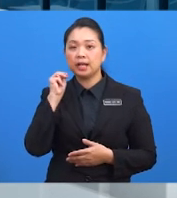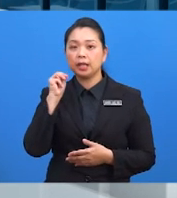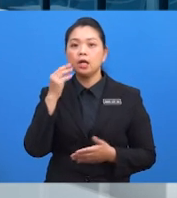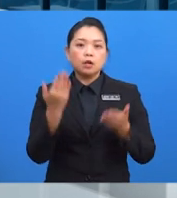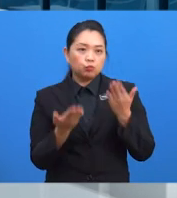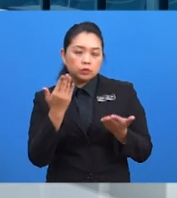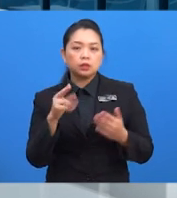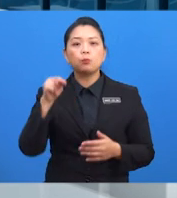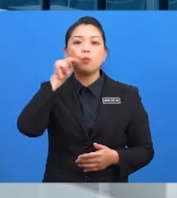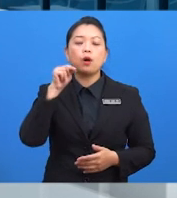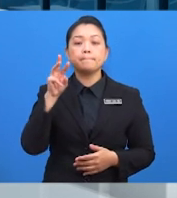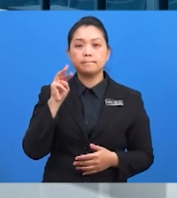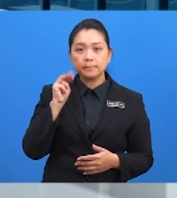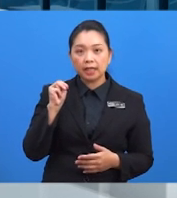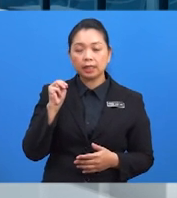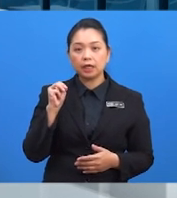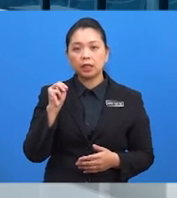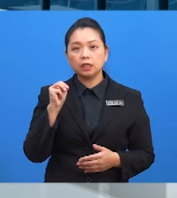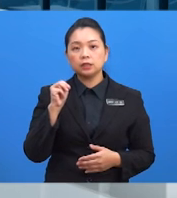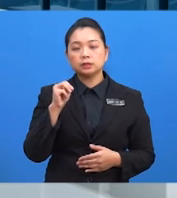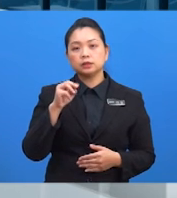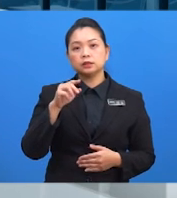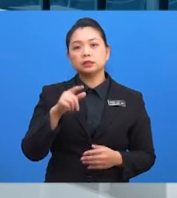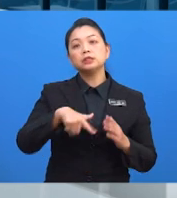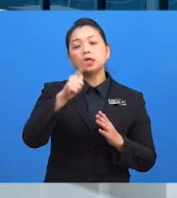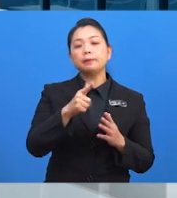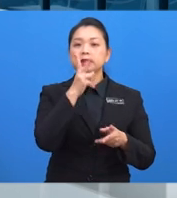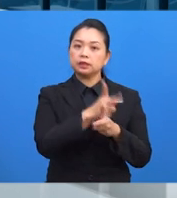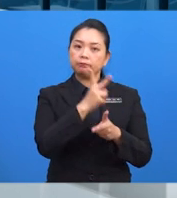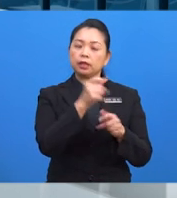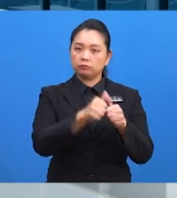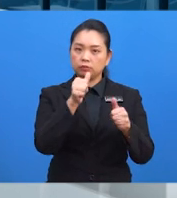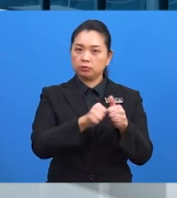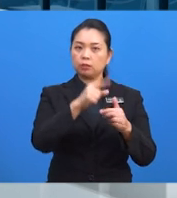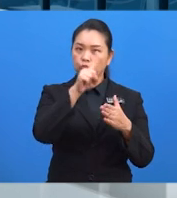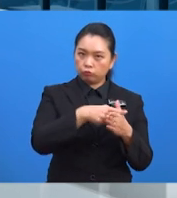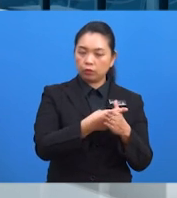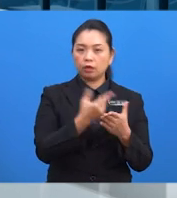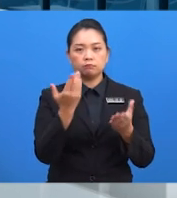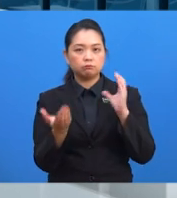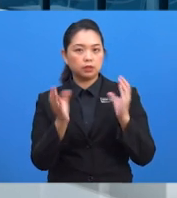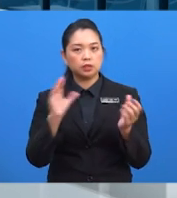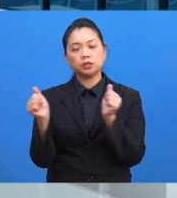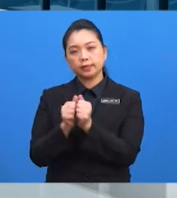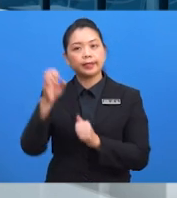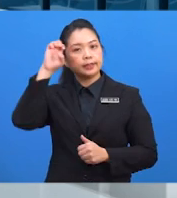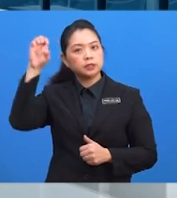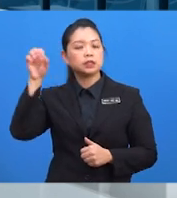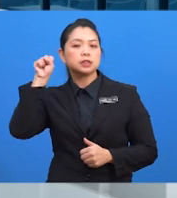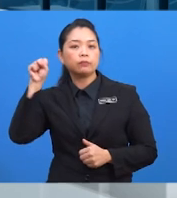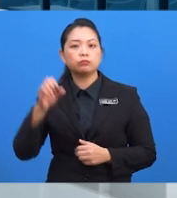kemungkinan Puan Maria memperuntukkan simpanan yang lebih banyak setiap bulan berbanding Encik Saiful.